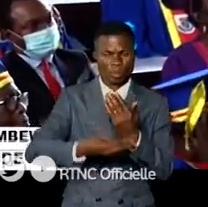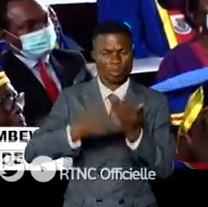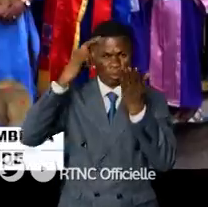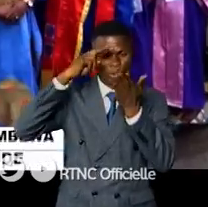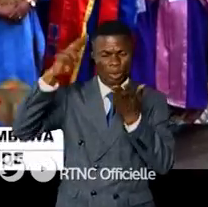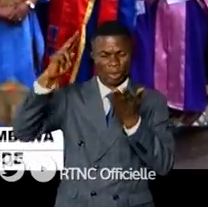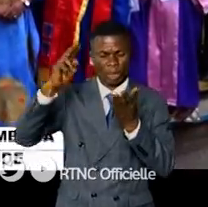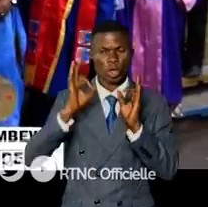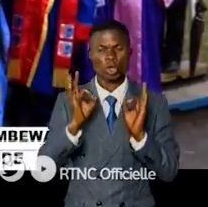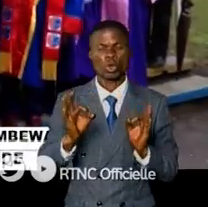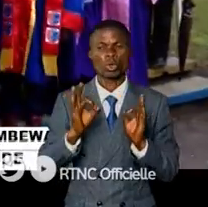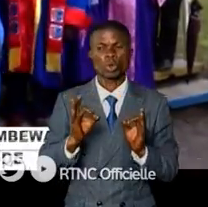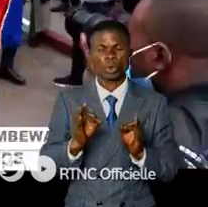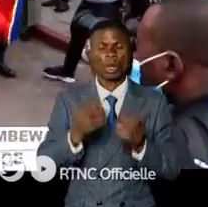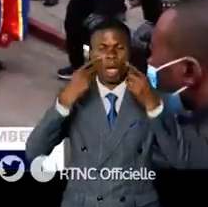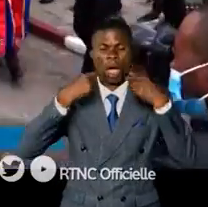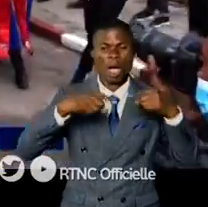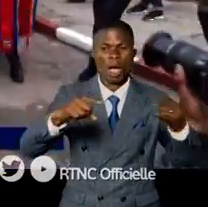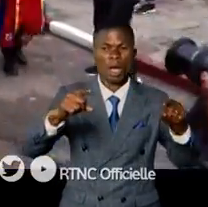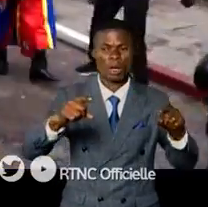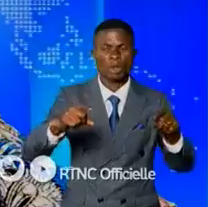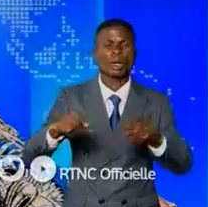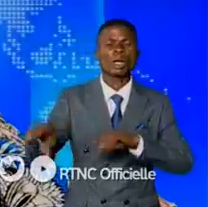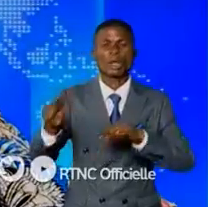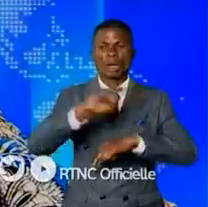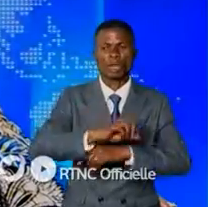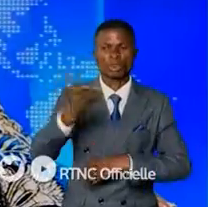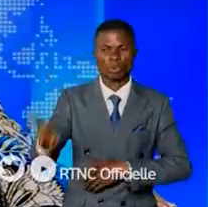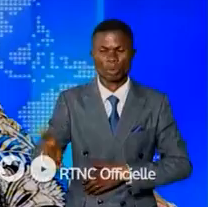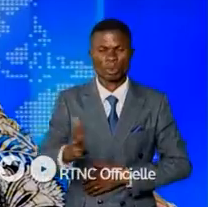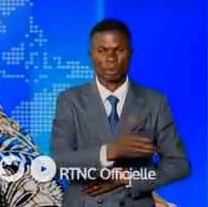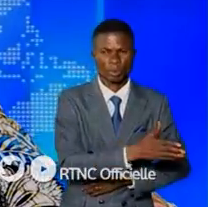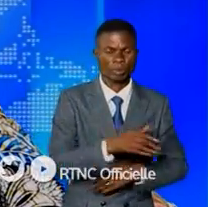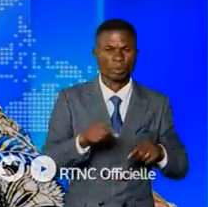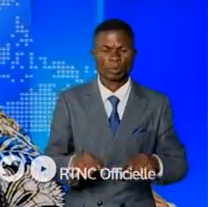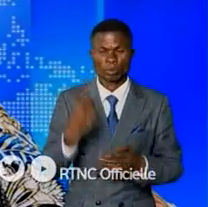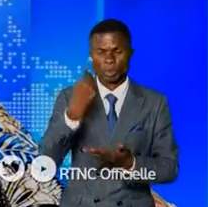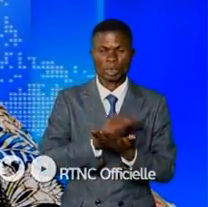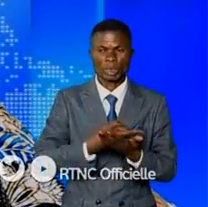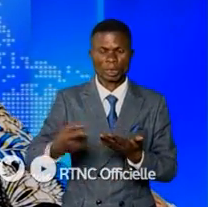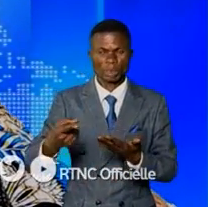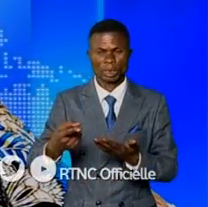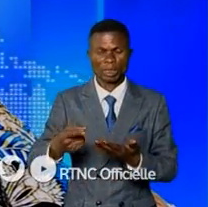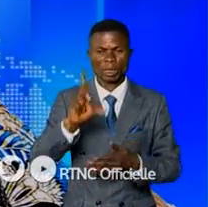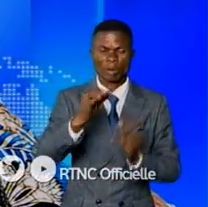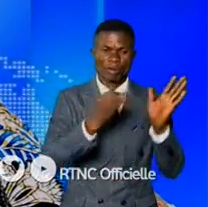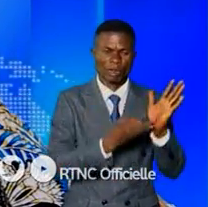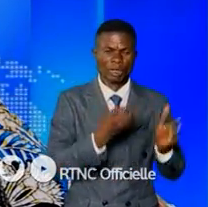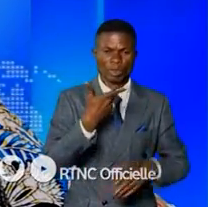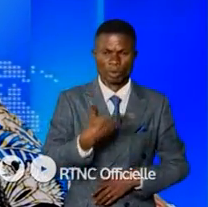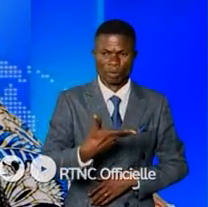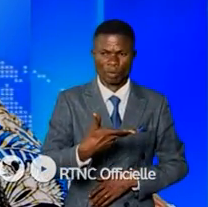académique réaménagé a été publié à cet effet. Et pendant une semaine, soit du 28 février